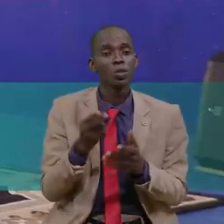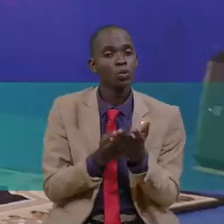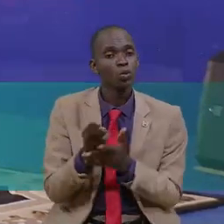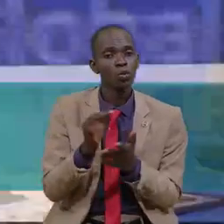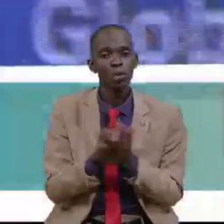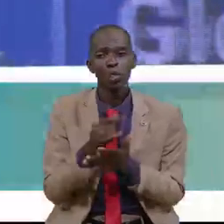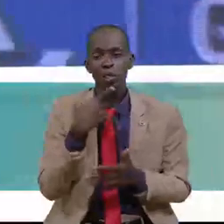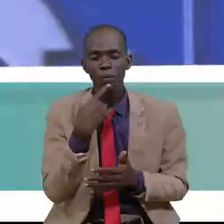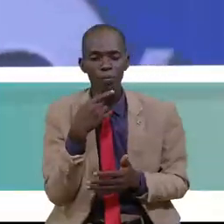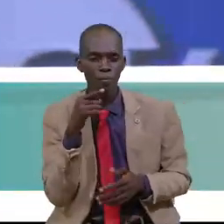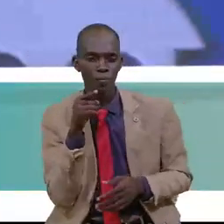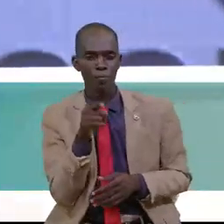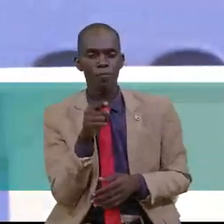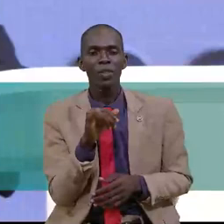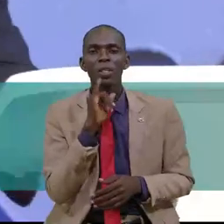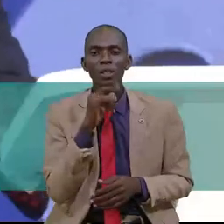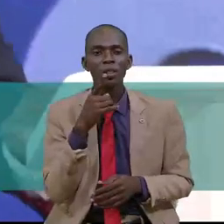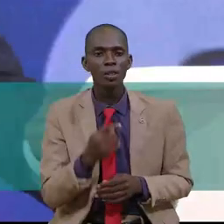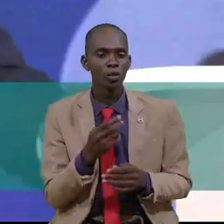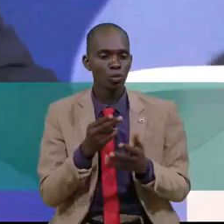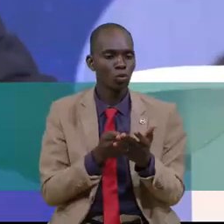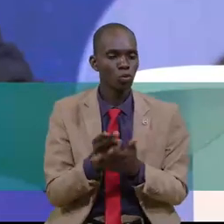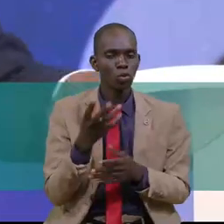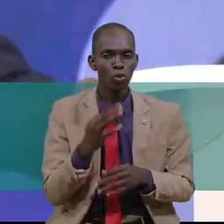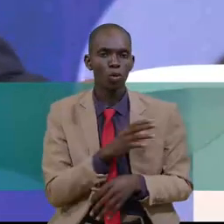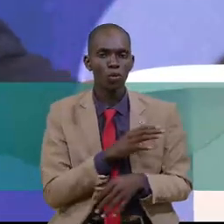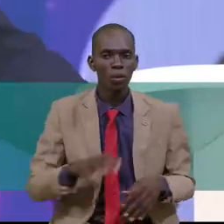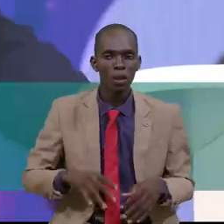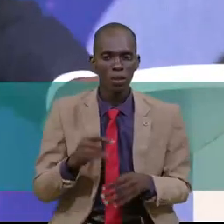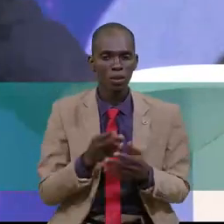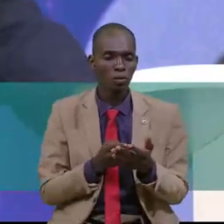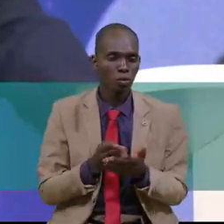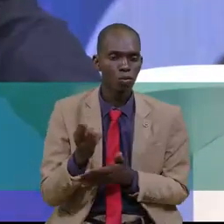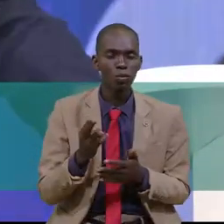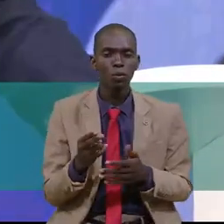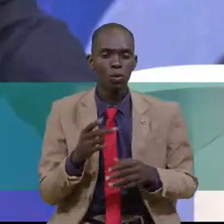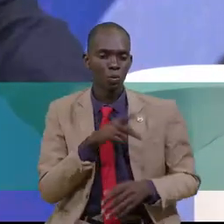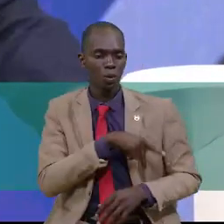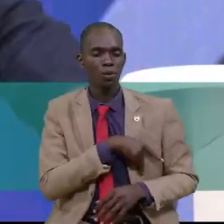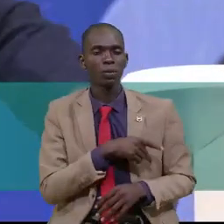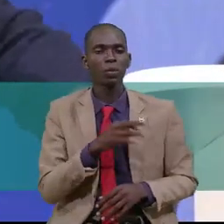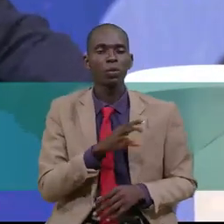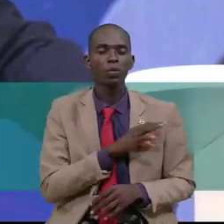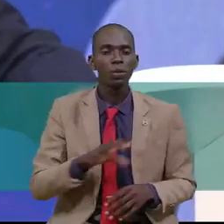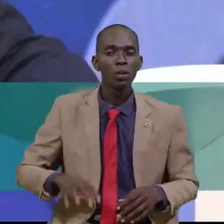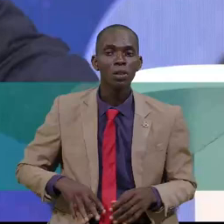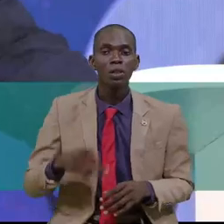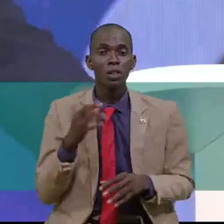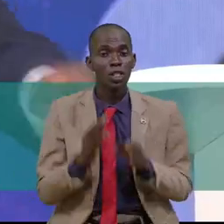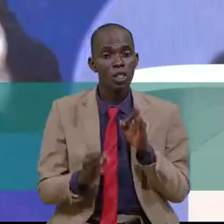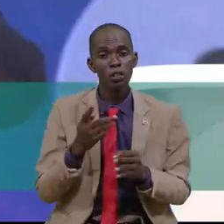vérité qui dit, voici la vérité de Christ, et la vérité personnifiée, Christ, est